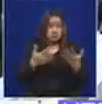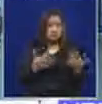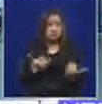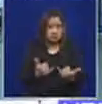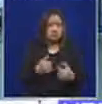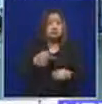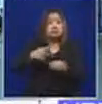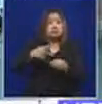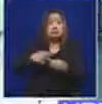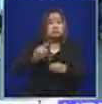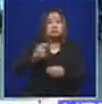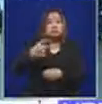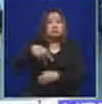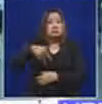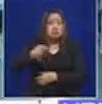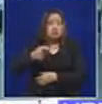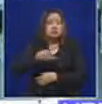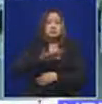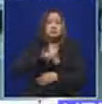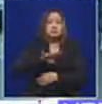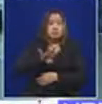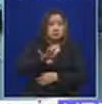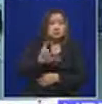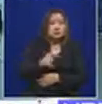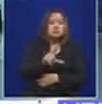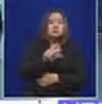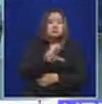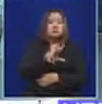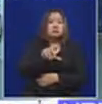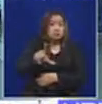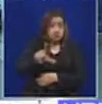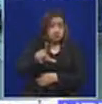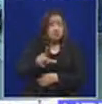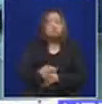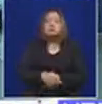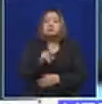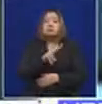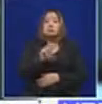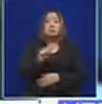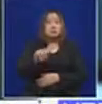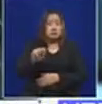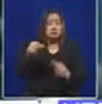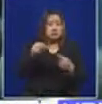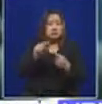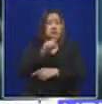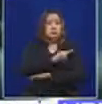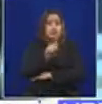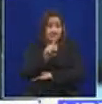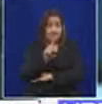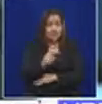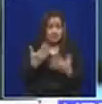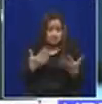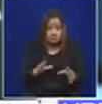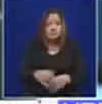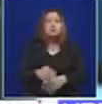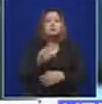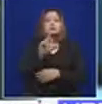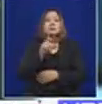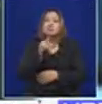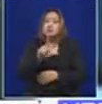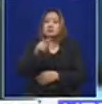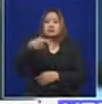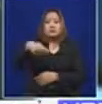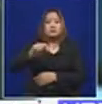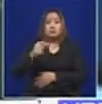งร้อยละ 5.4 มาอยู่ที่ 23.2 ล้านลิตรต่อวันจากการปรับโครงสร้างราคา LPG ให้สะท้อนต้นทุ